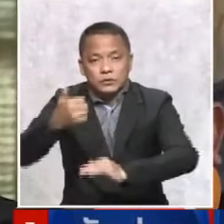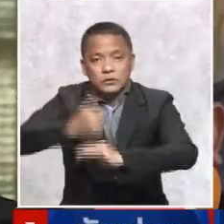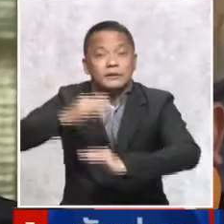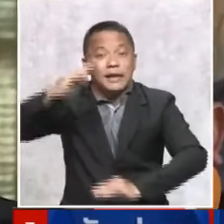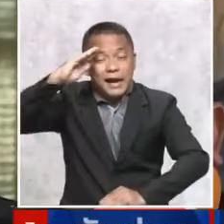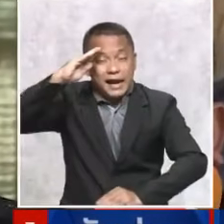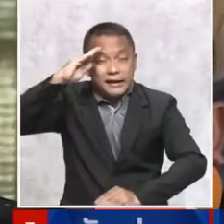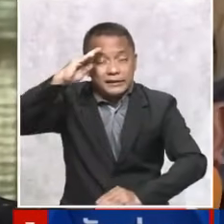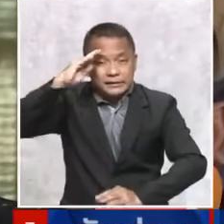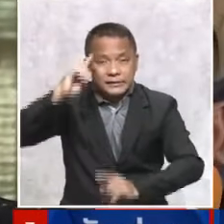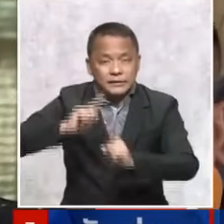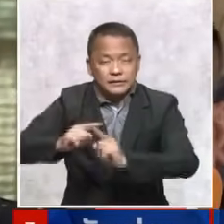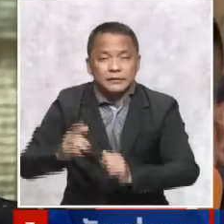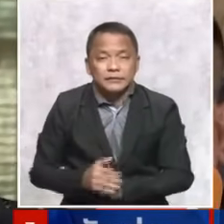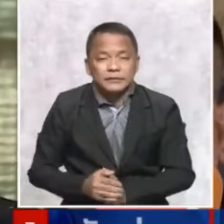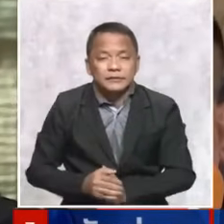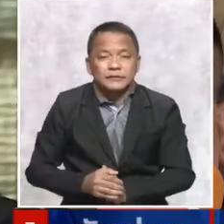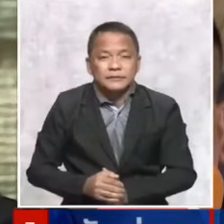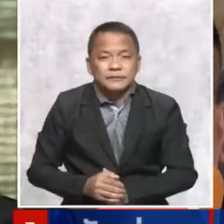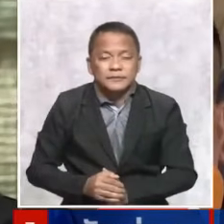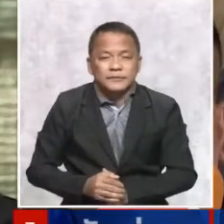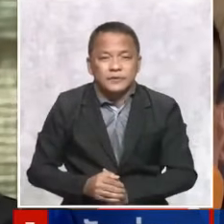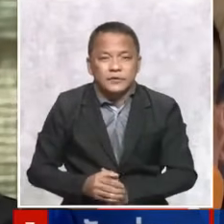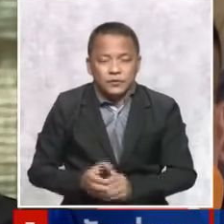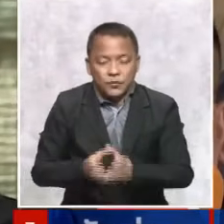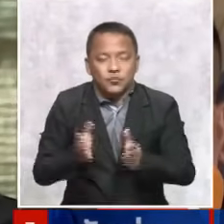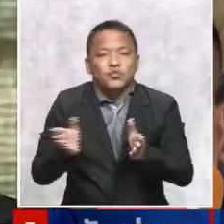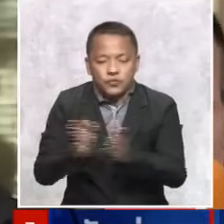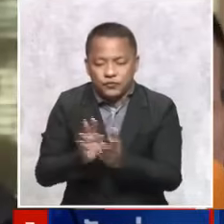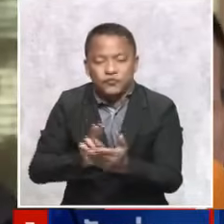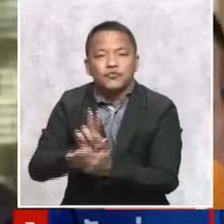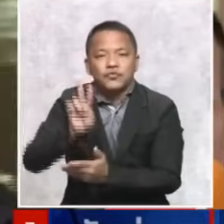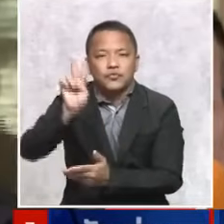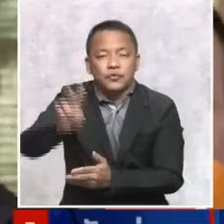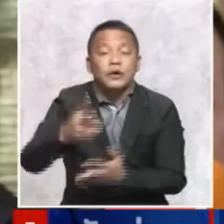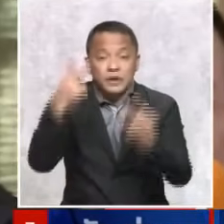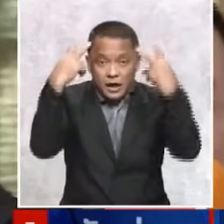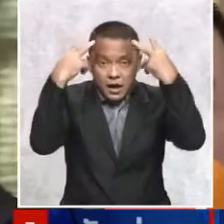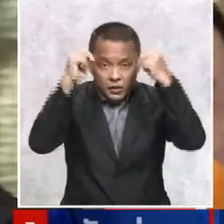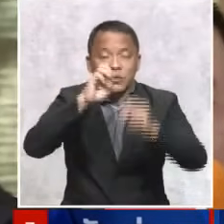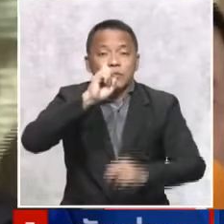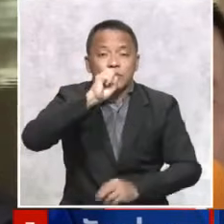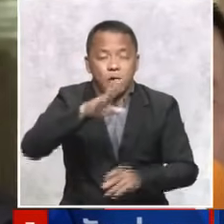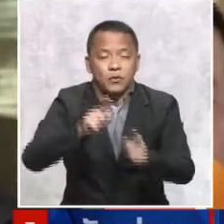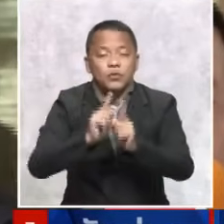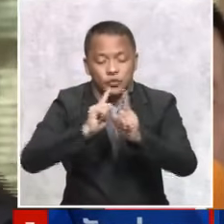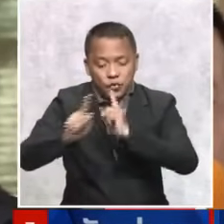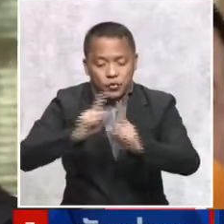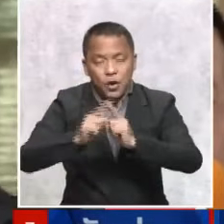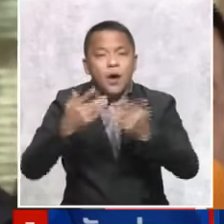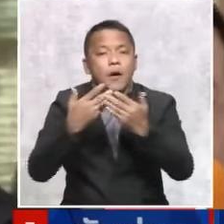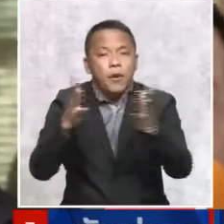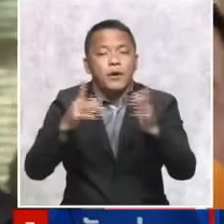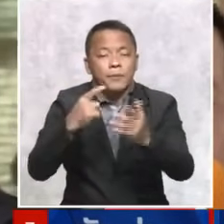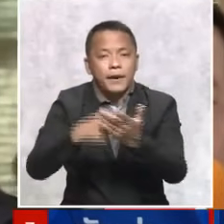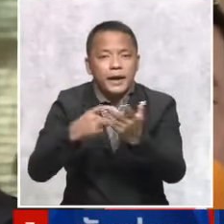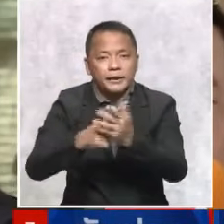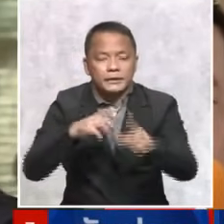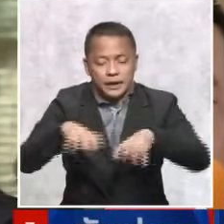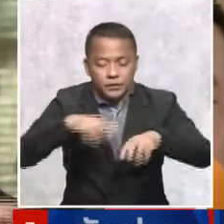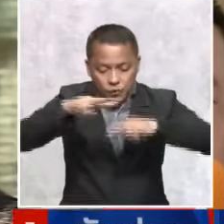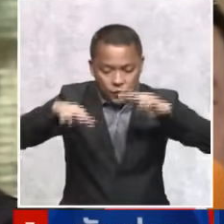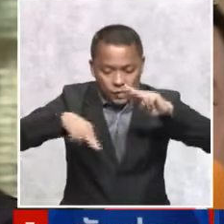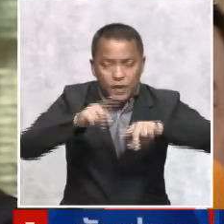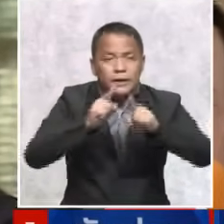ดคนเอกสวิตหนุนพักดีไปด้วยนะครับ ท่านนายกย้ำนะคะว่าการเจรจาขอปล่อยตัวประกันดำเนินการควบ